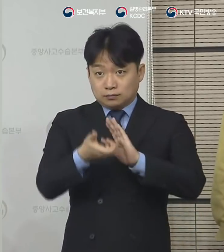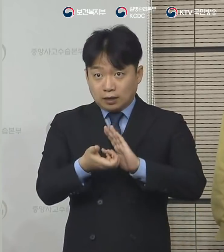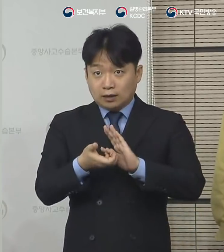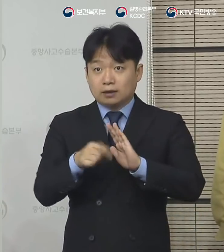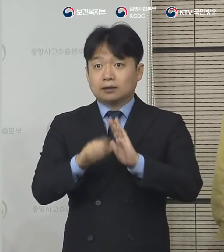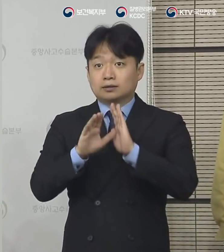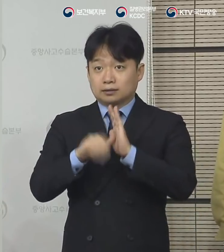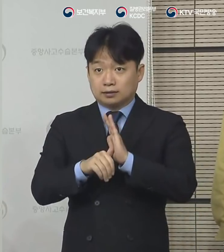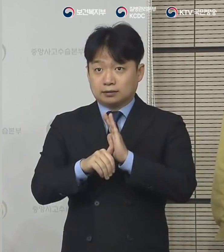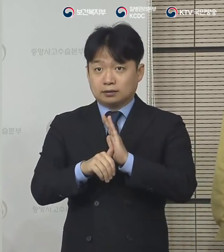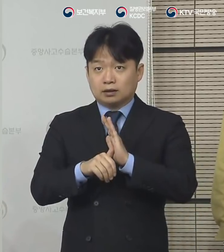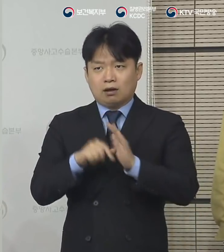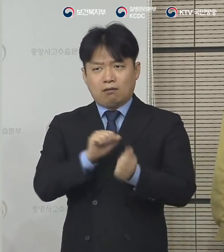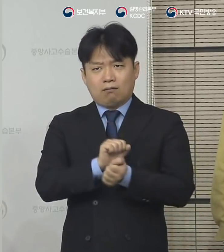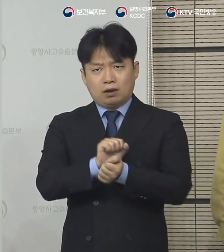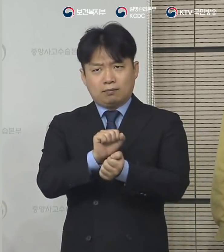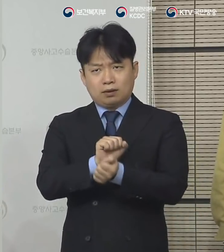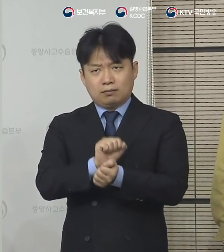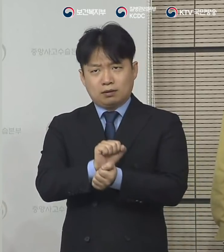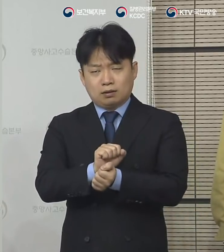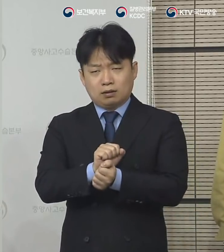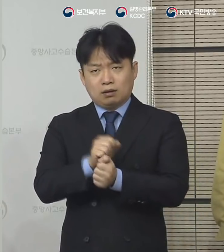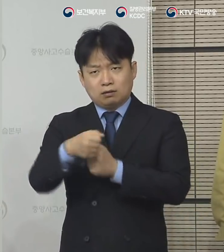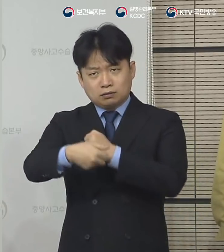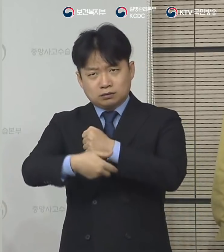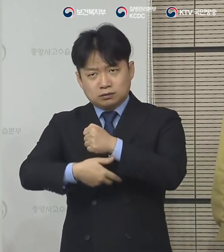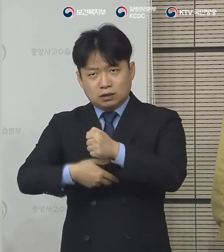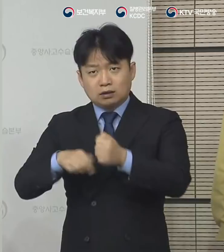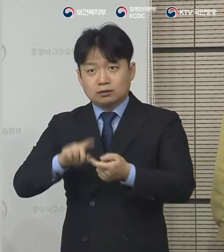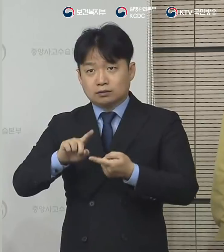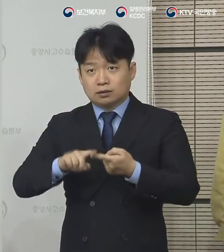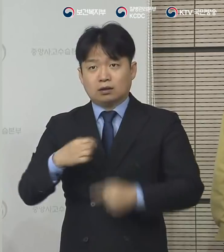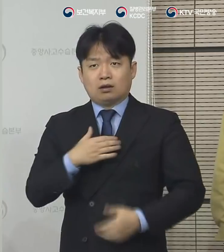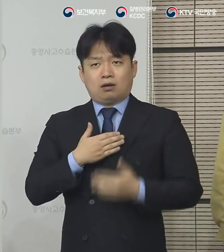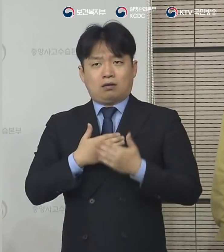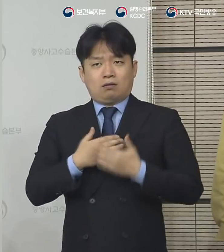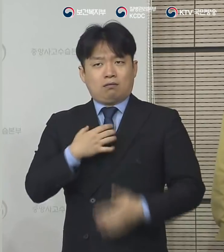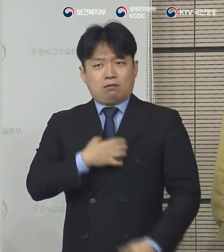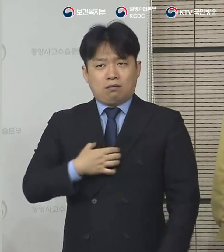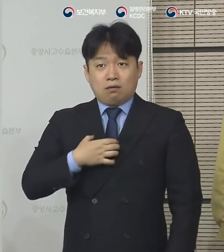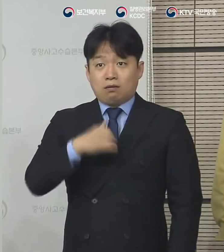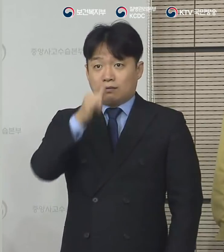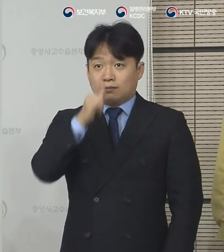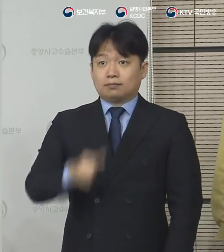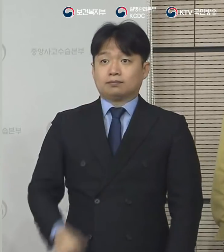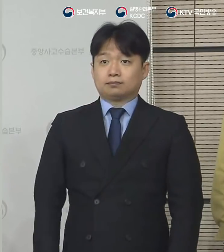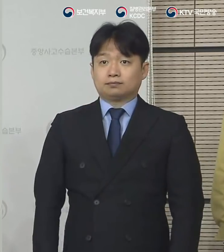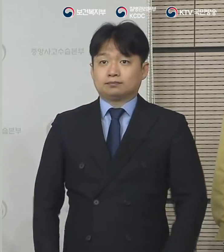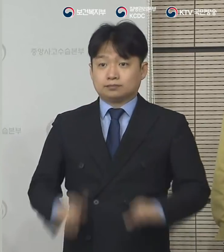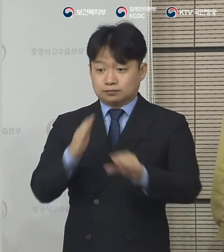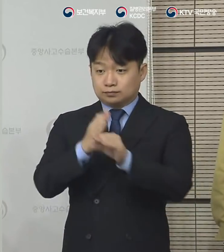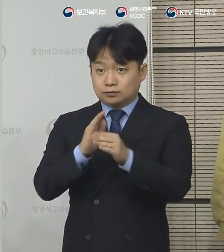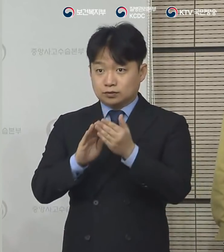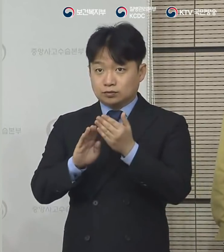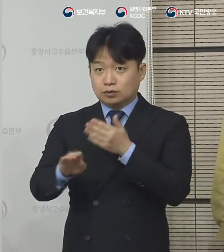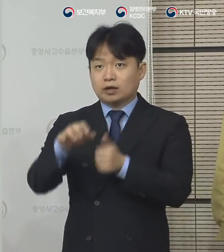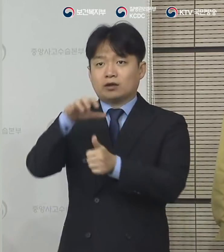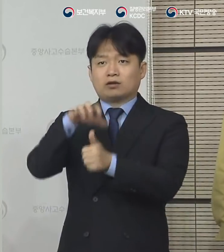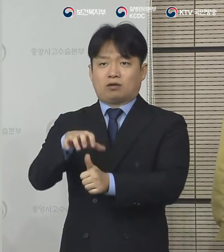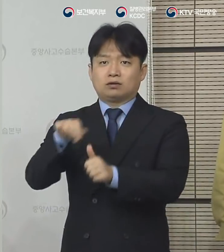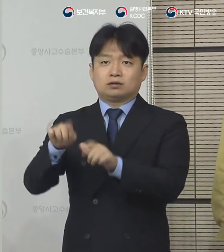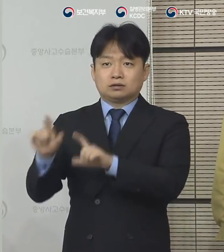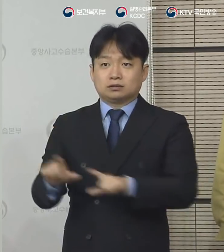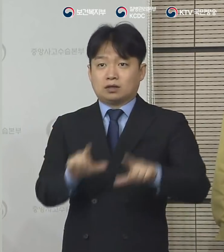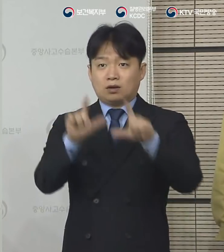때는 이제 감염이라든지 전염이라든지 이런 것에 대한 불안감을 주로 호소하셨다면 중반기에는 격리 생활에